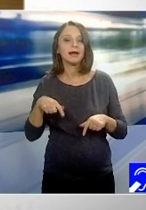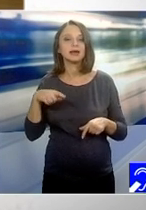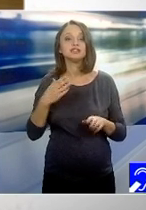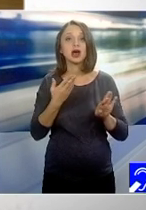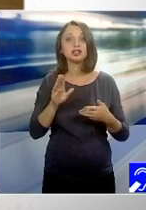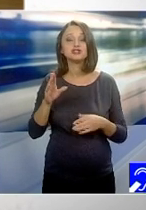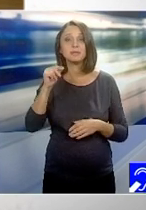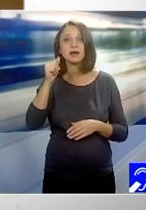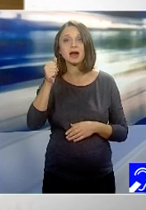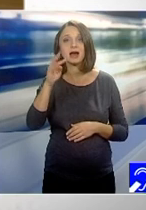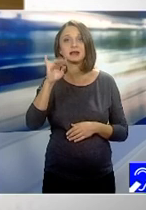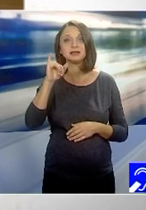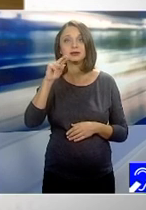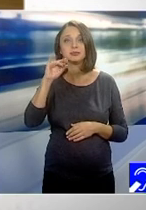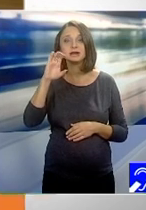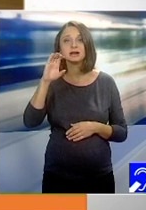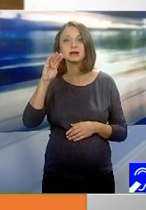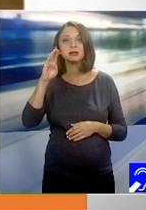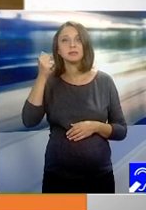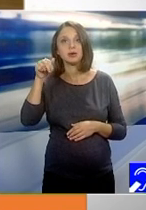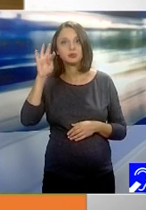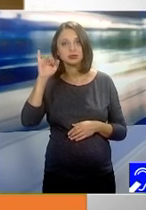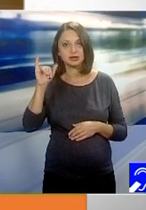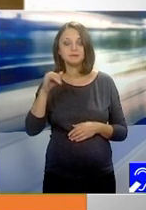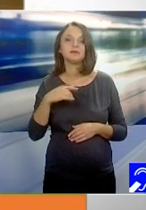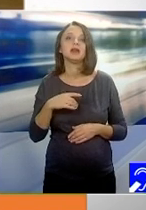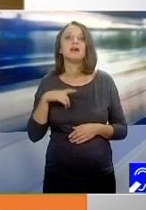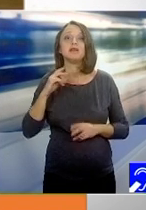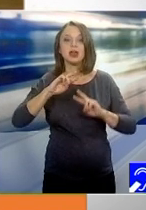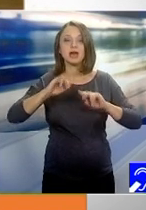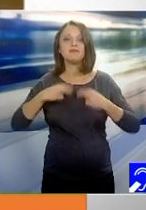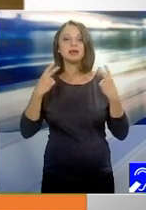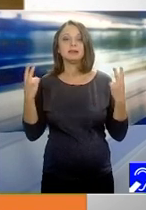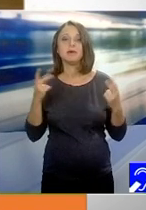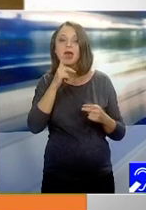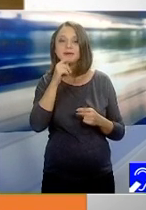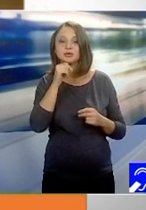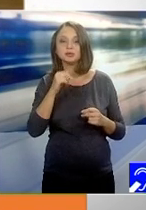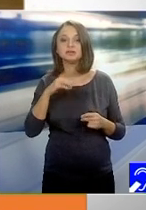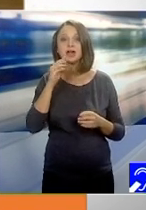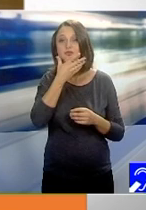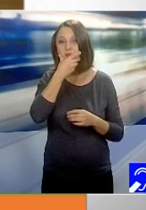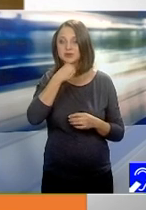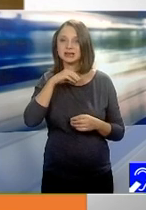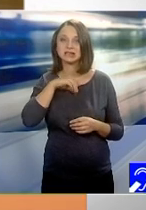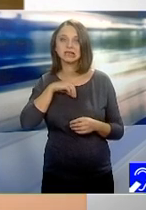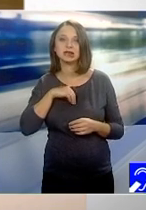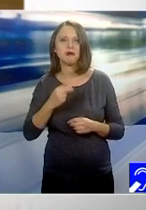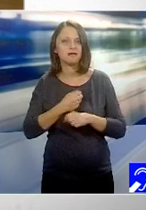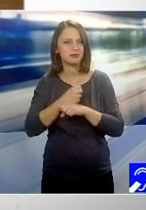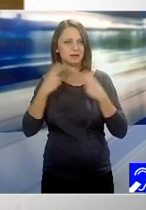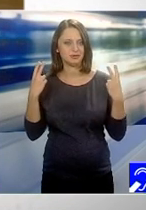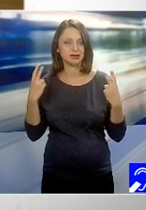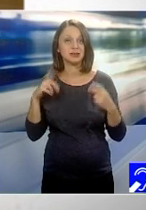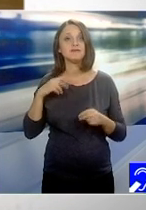Un eveniment unic în lume, un eveniment în care frumusețea interioară, cum spuneai și tu, Luminița, contează cel mai mult. Atypic Beauty este organizat